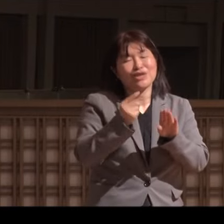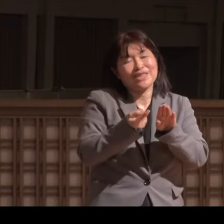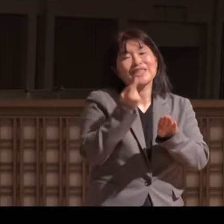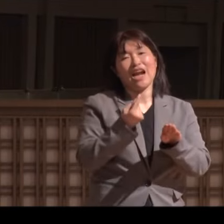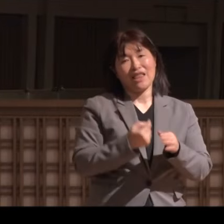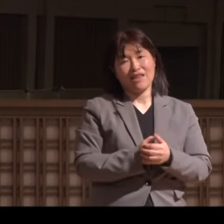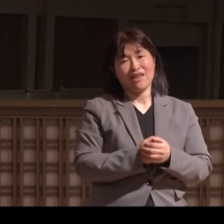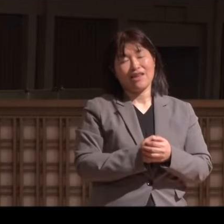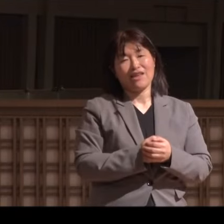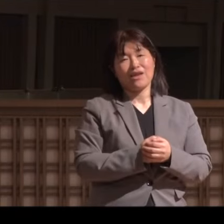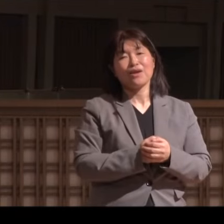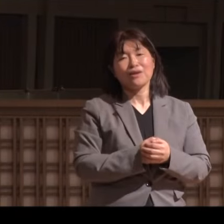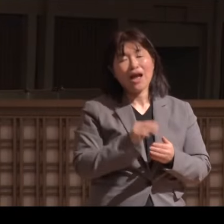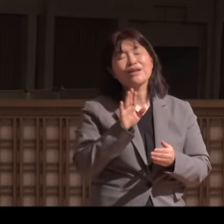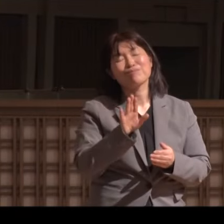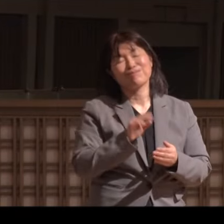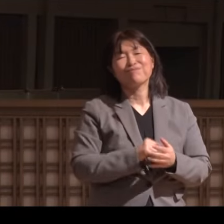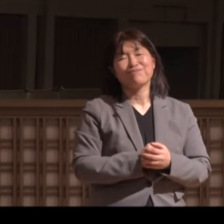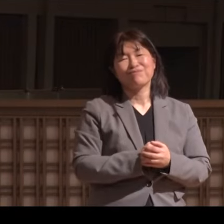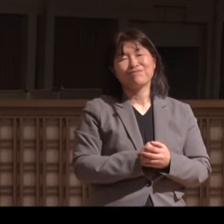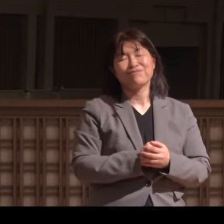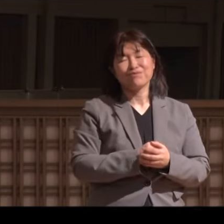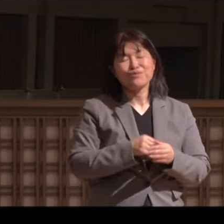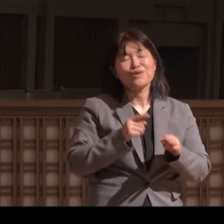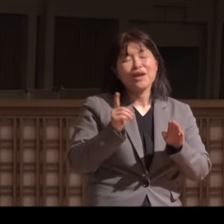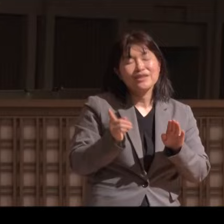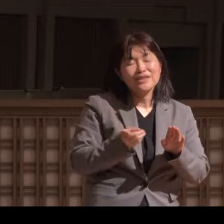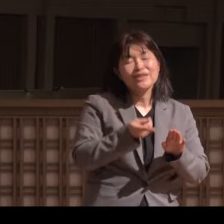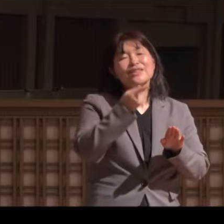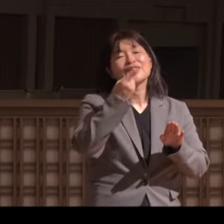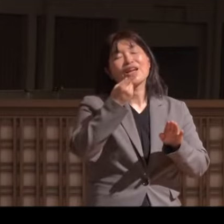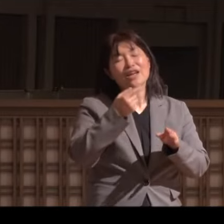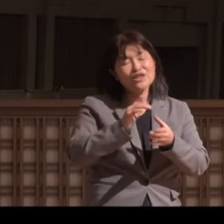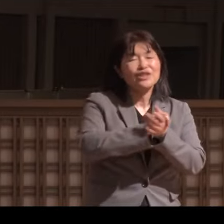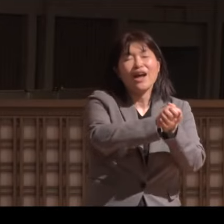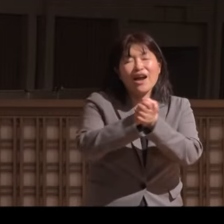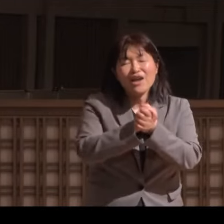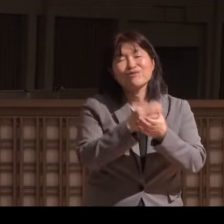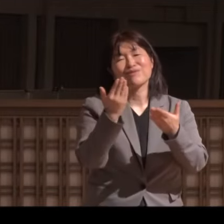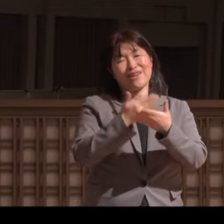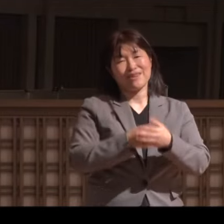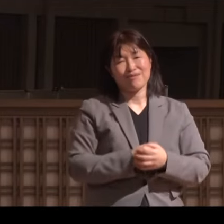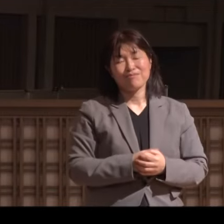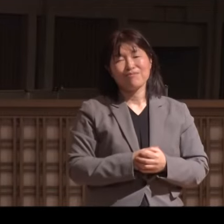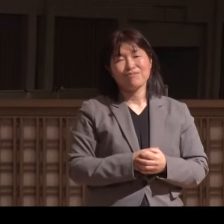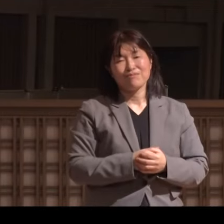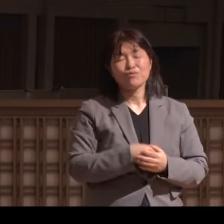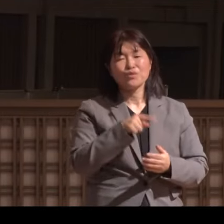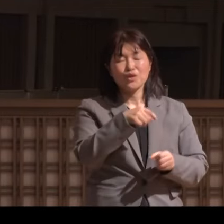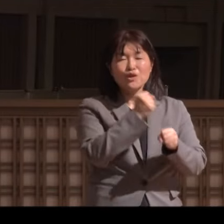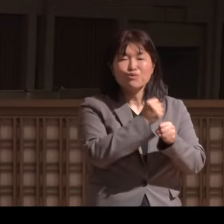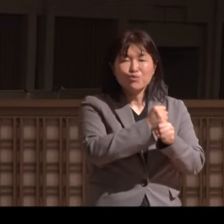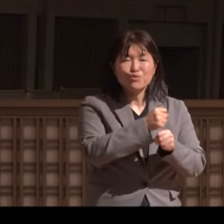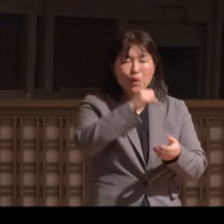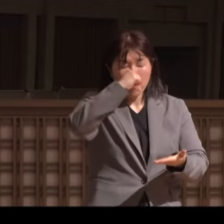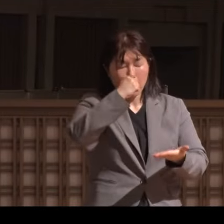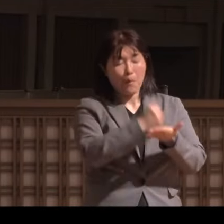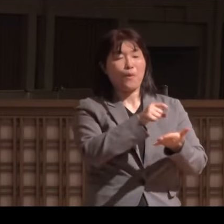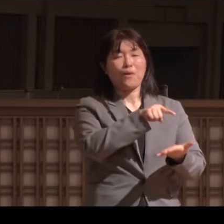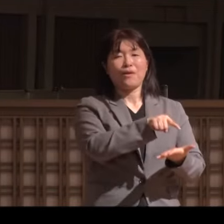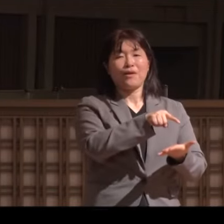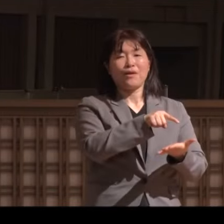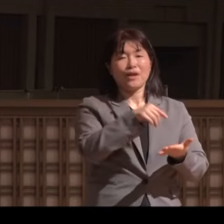きっかけになるなということがあったのであのナチュラルにこうお友達になることができてそしてあのその何か作っているものが完成する